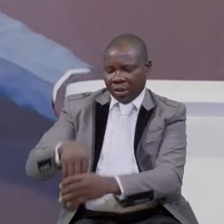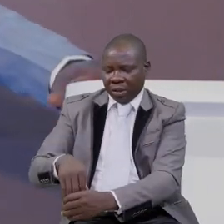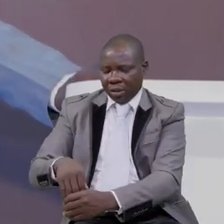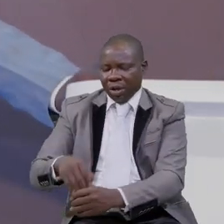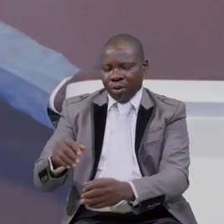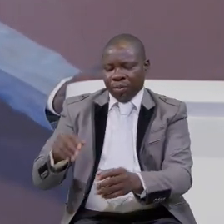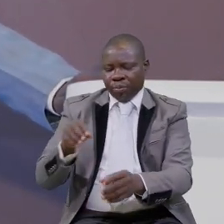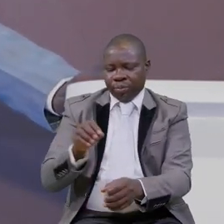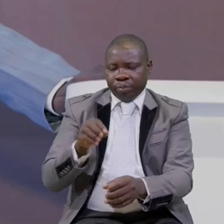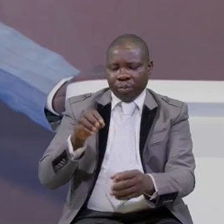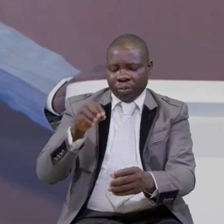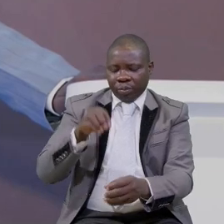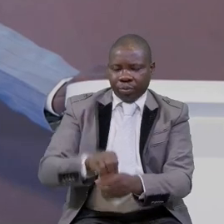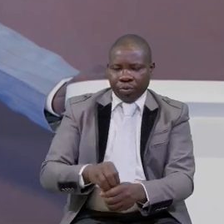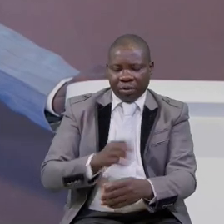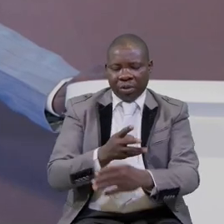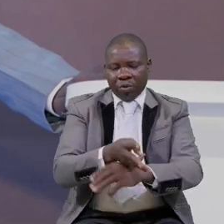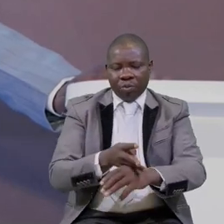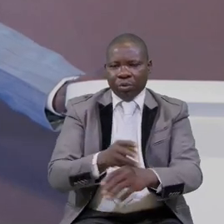que les gens ne viennent pas enlever le corps.